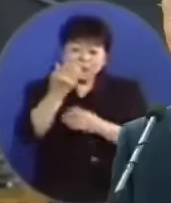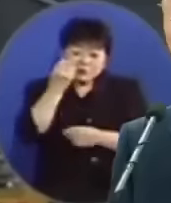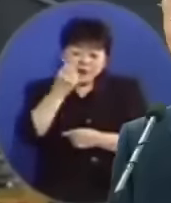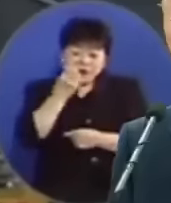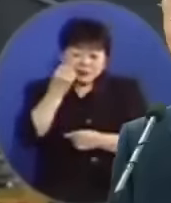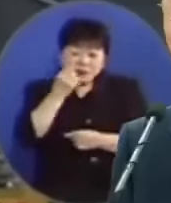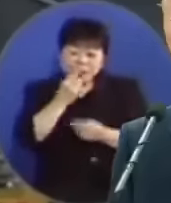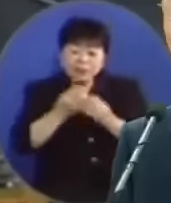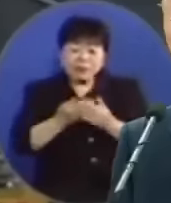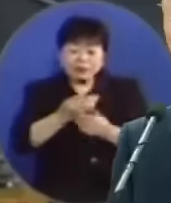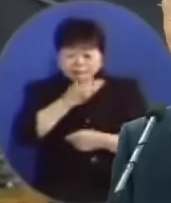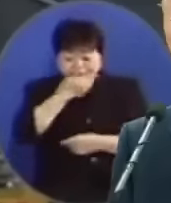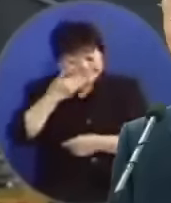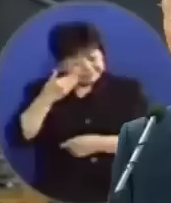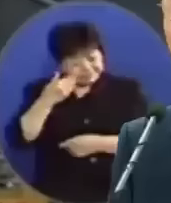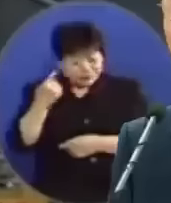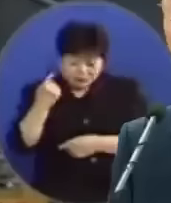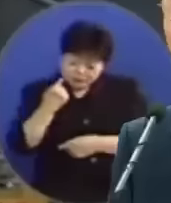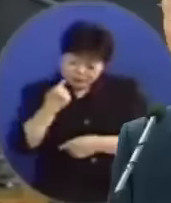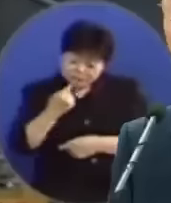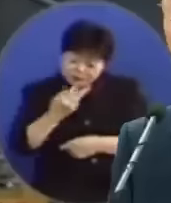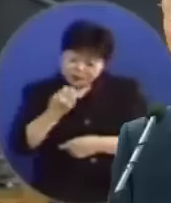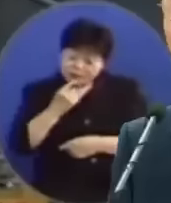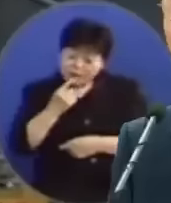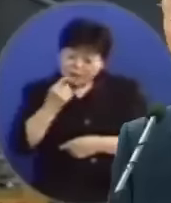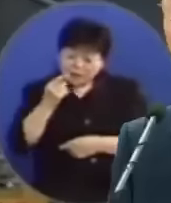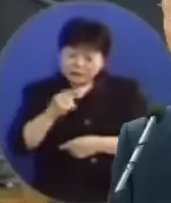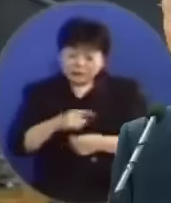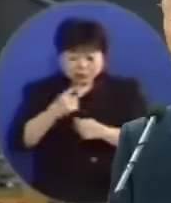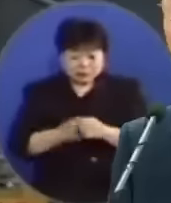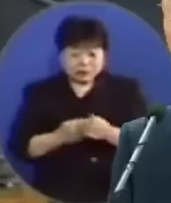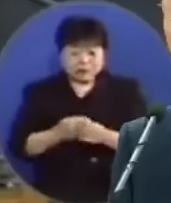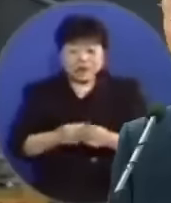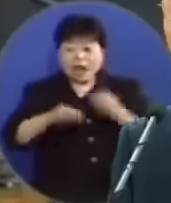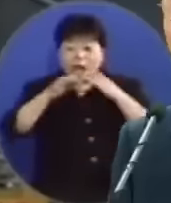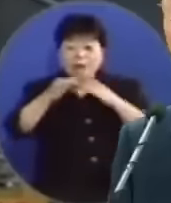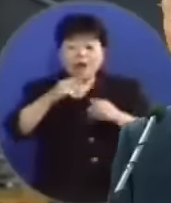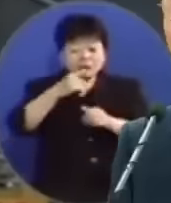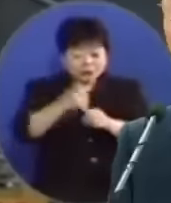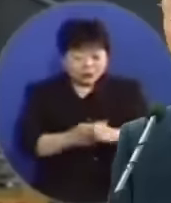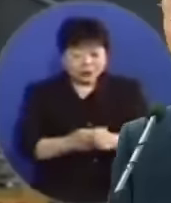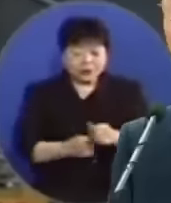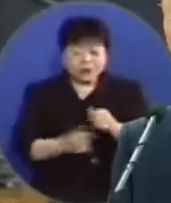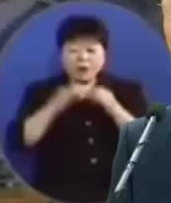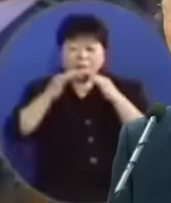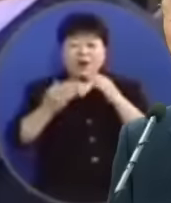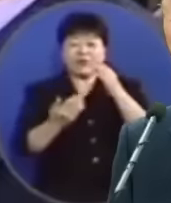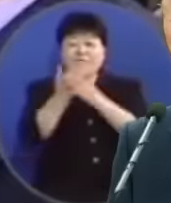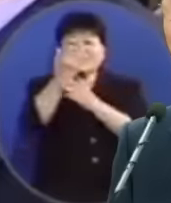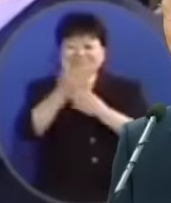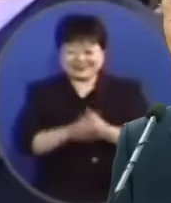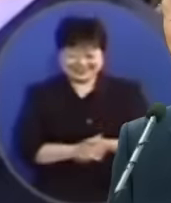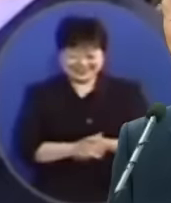그래서 다시 입을 닦고 또 들어봐도 또 모르는 소리, 보니까 방언을, 나도 모르는 사이에 방언을 하고 있었습니다.